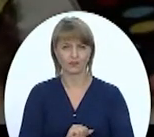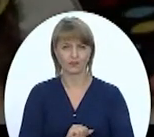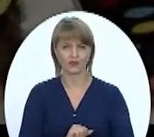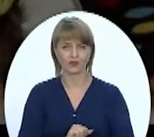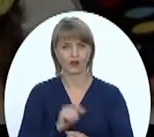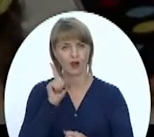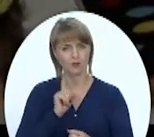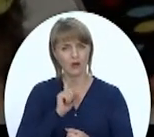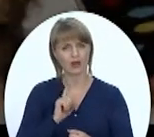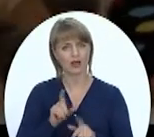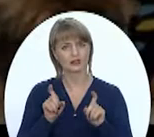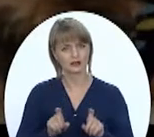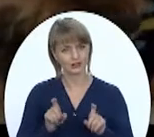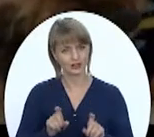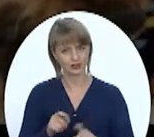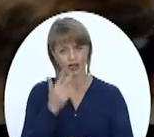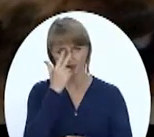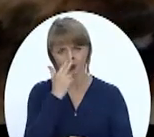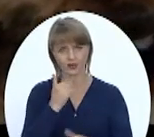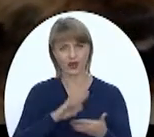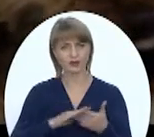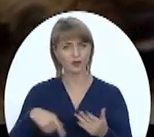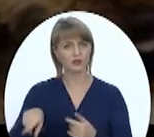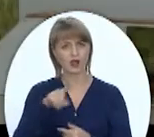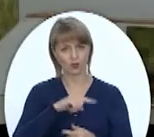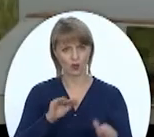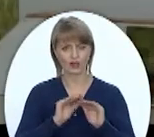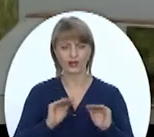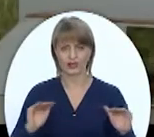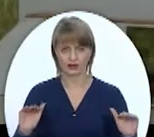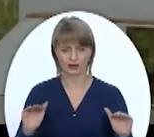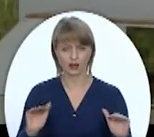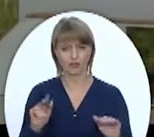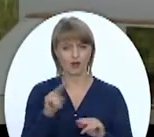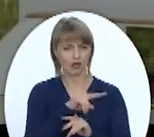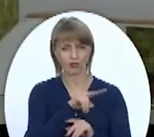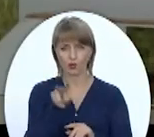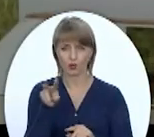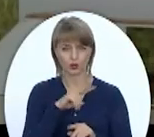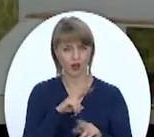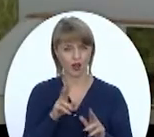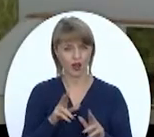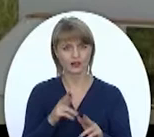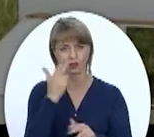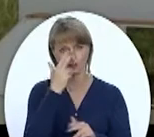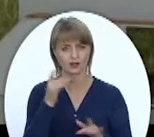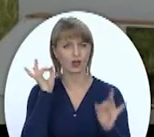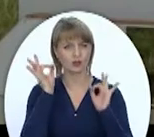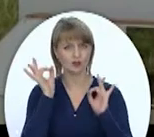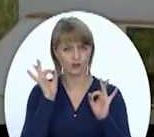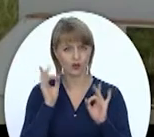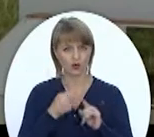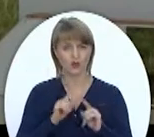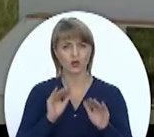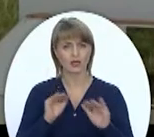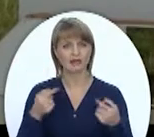Он пока сидит, привыкает к обстановке, к деткам. Наблюдает со стороны, как выглядит, привыкает к звукам, потому